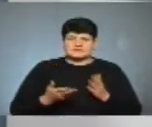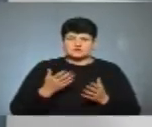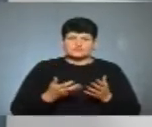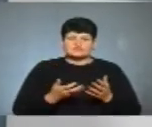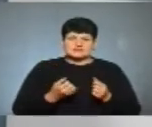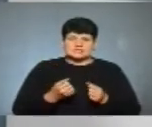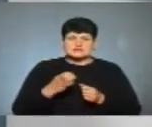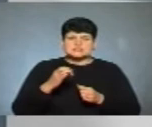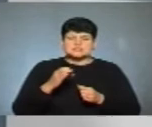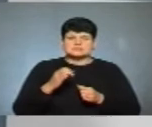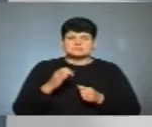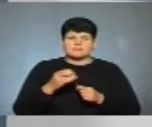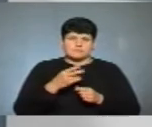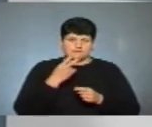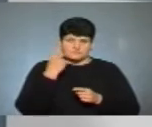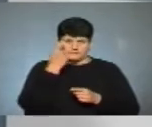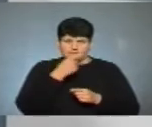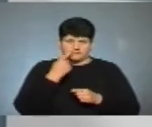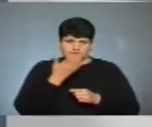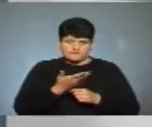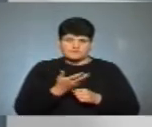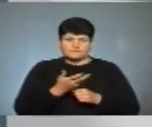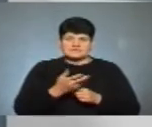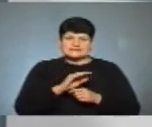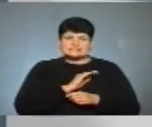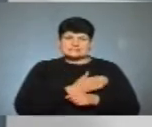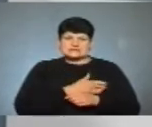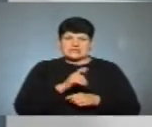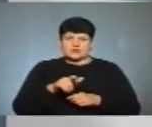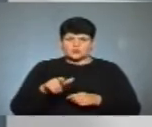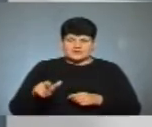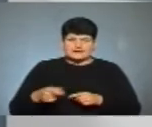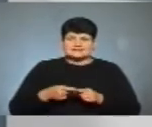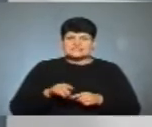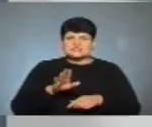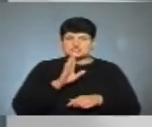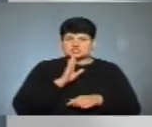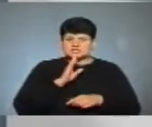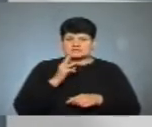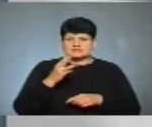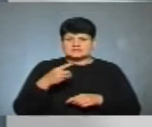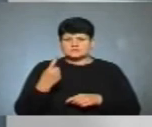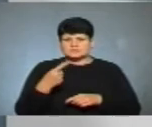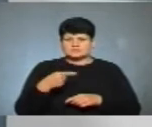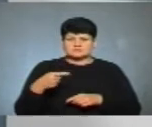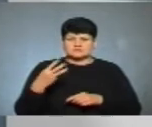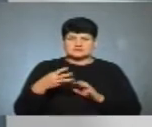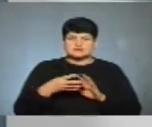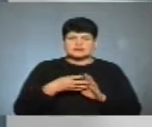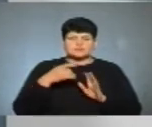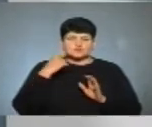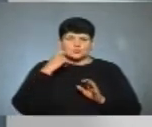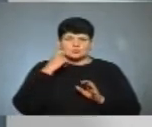взяти соціально-демографічний портрет виборця сили людей, то це жінка 31-39